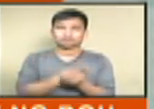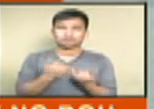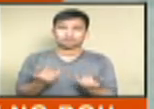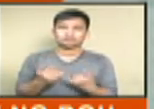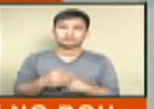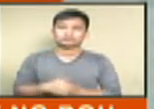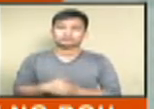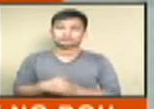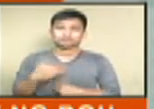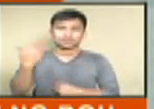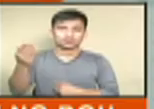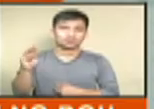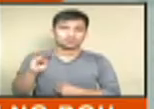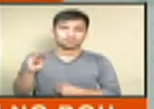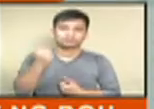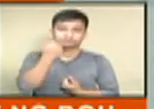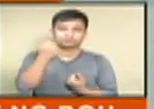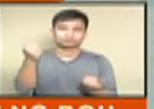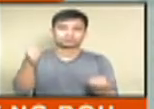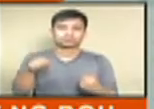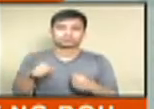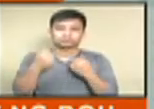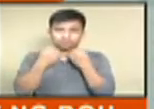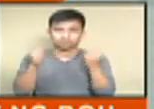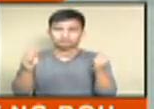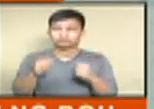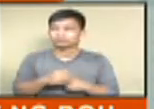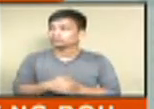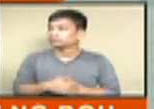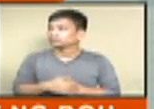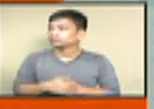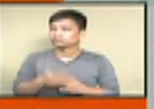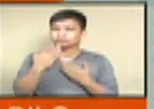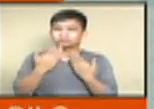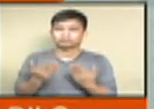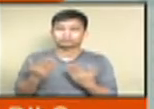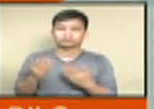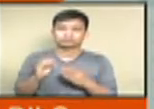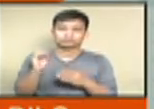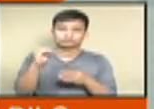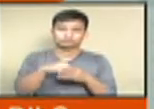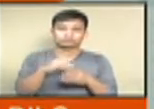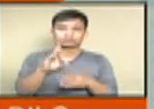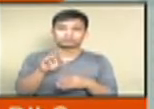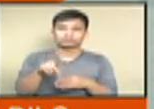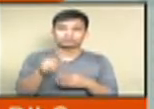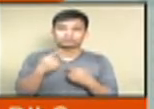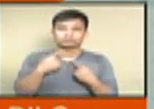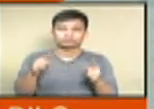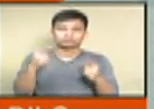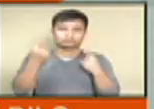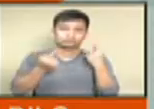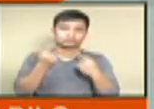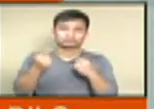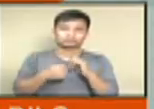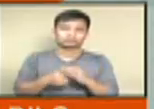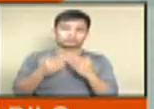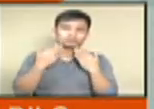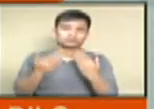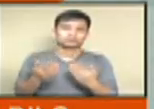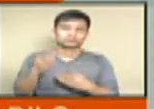today. By Monday, announce na po natin na nasibak na yung taong yan. Anyway, salamat po sa pag-upload niyo ng video pagiging isang concerned citizen,